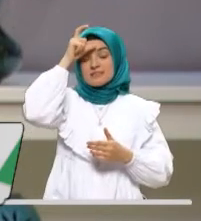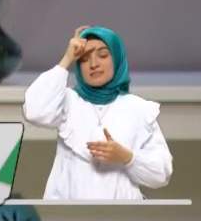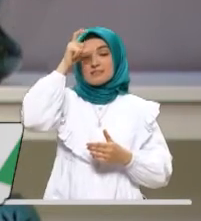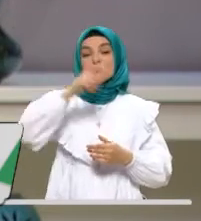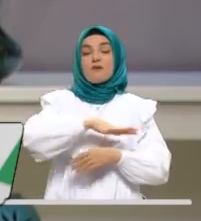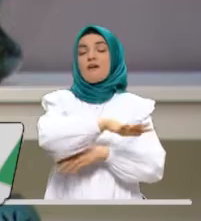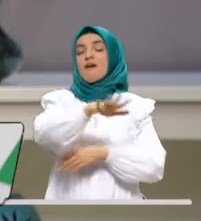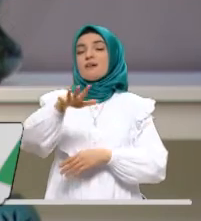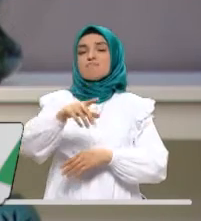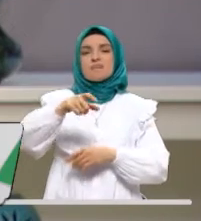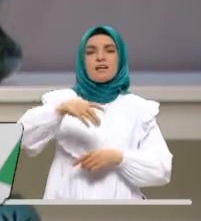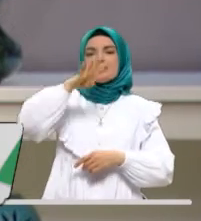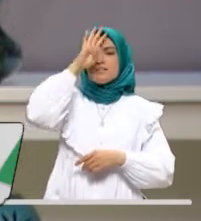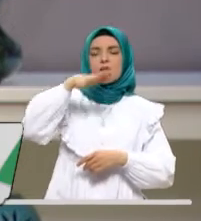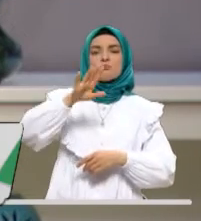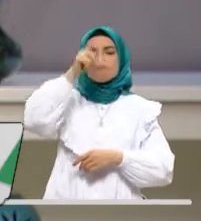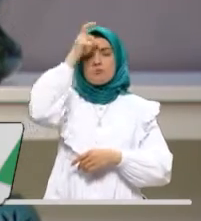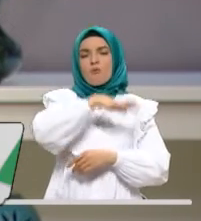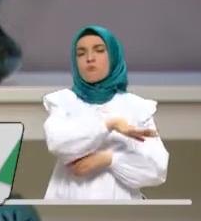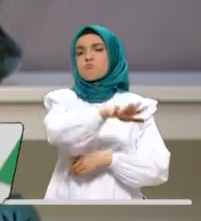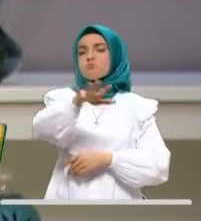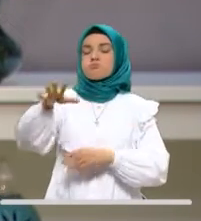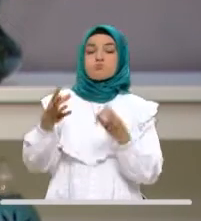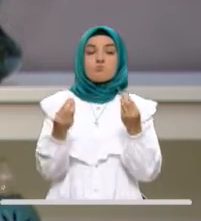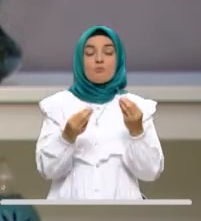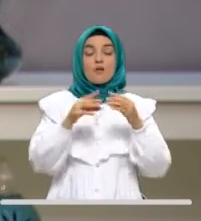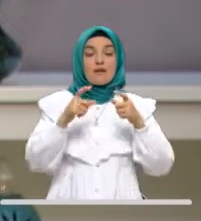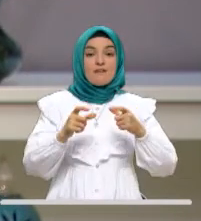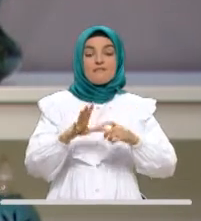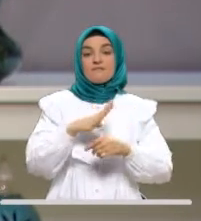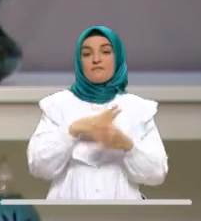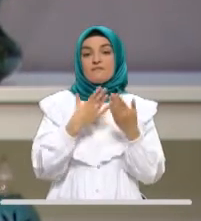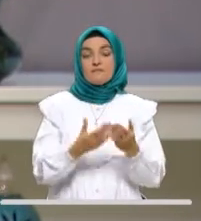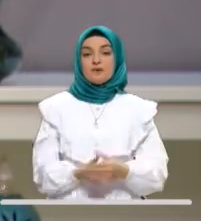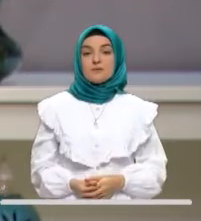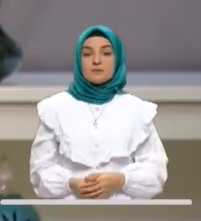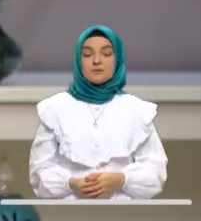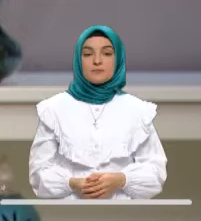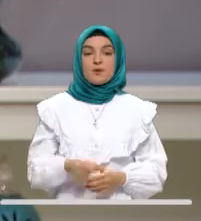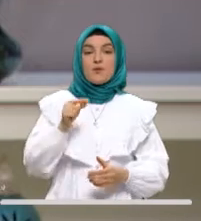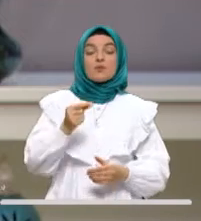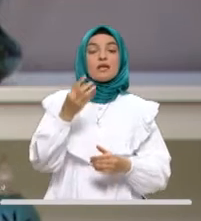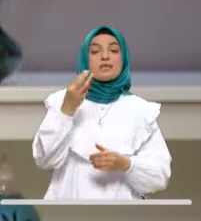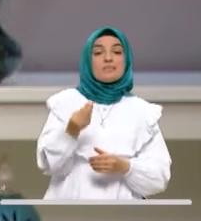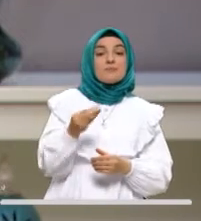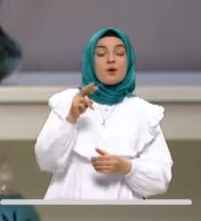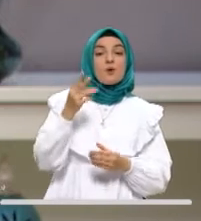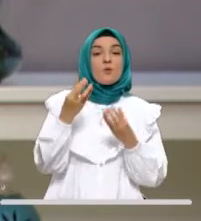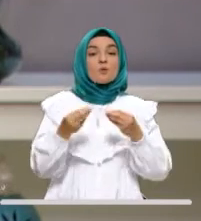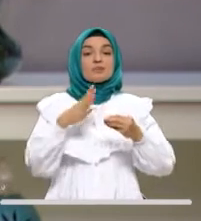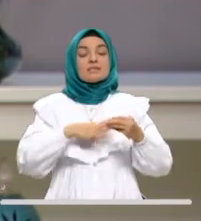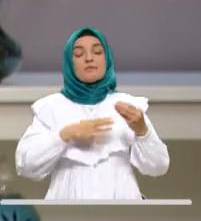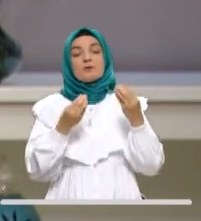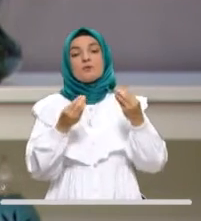yerinde görmek mümkün. Özenmek de çok çok çok olası zannediyorum. Valide sultan tanımı